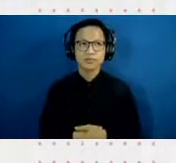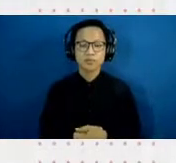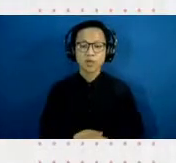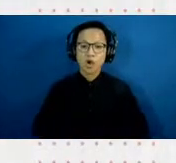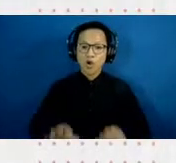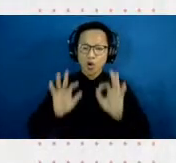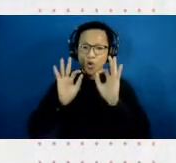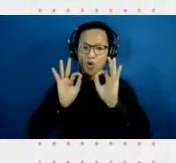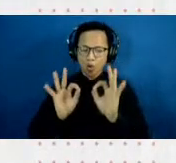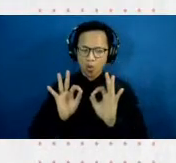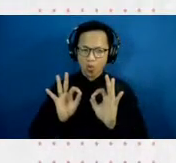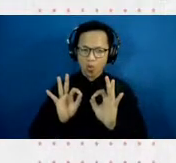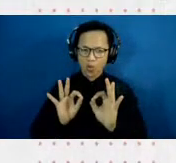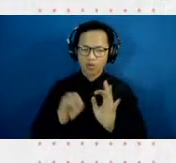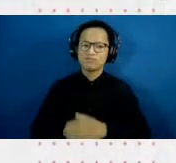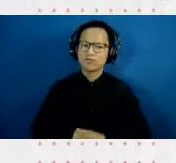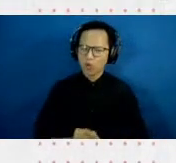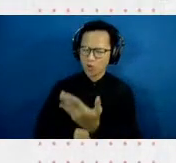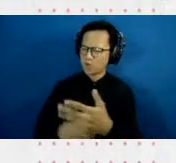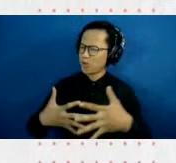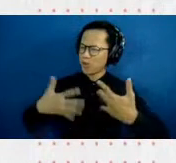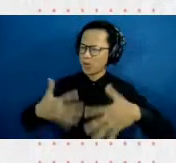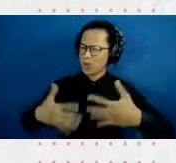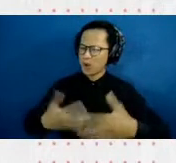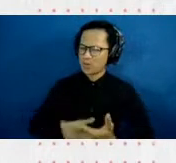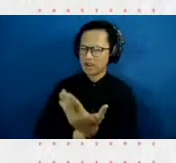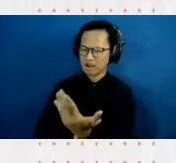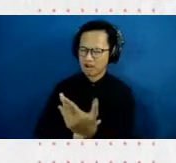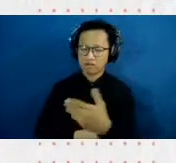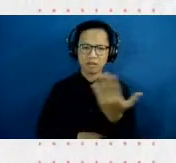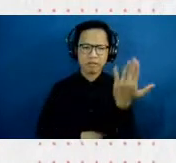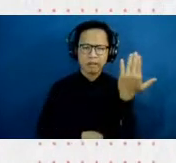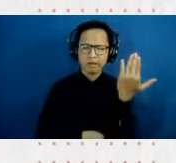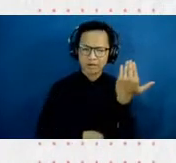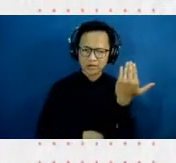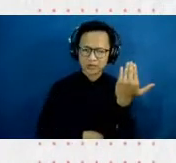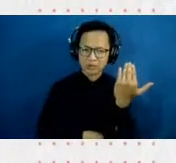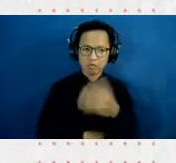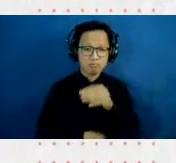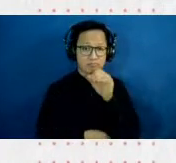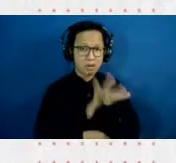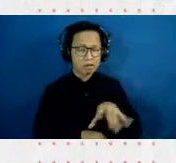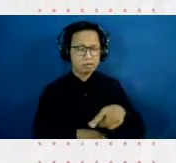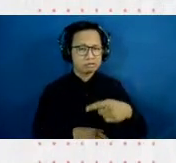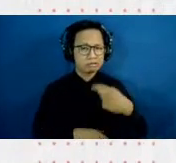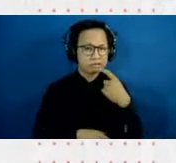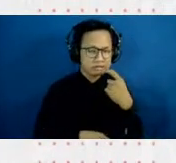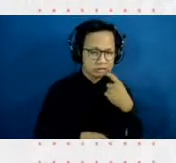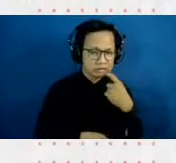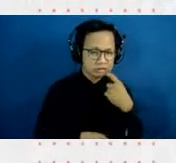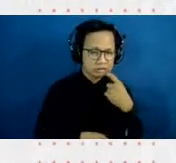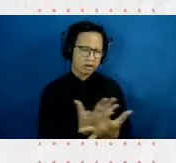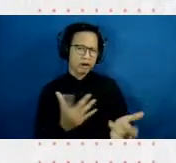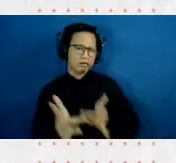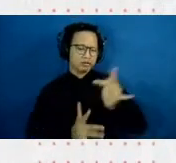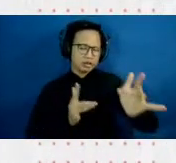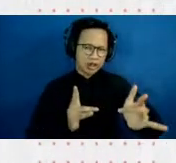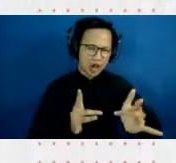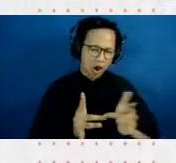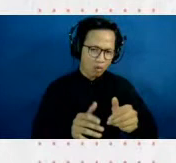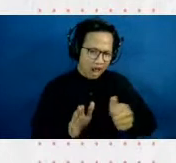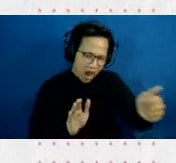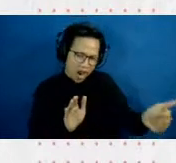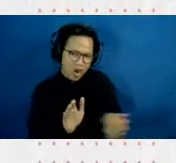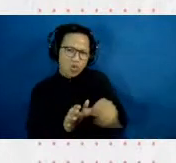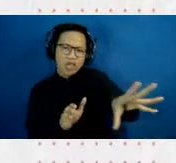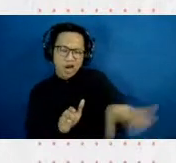Oke, wah luar biasa nih. Tadi kalau tidak salah sempat disinggung terkait kalau misalnya netizen ini juga harus ikut terlibat ya Kak dalam pendirian